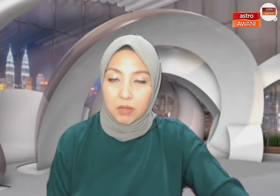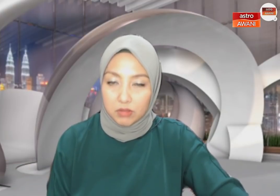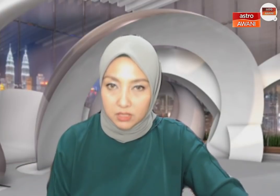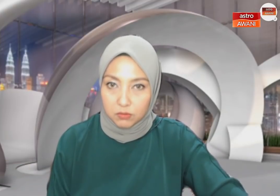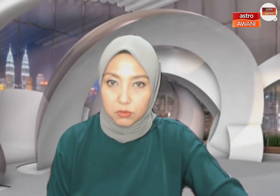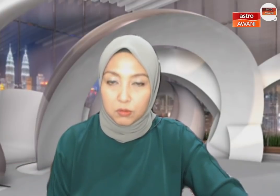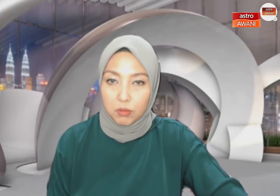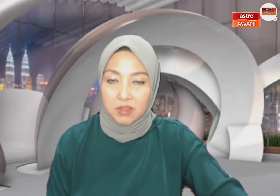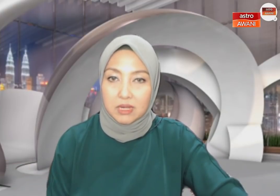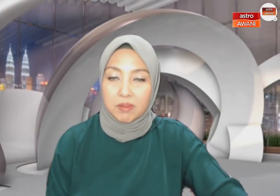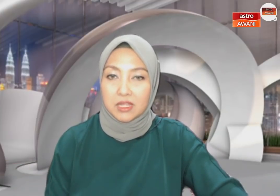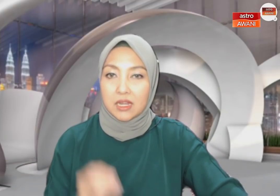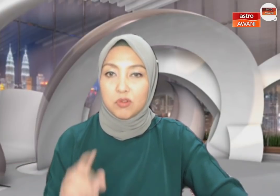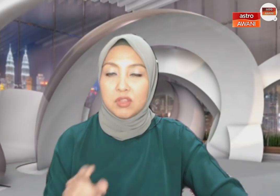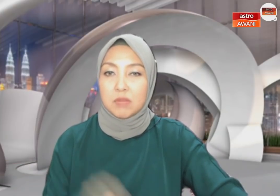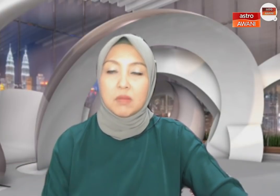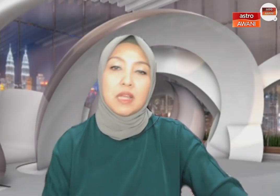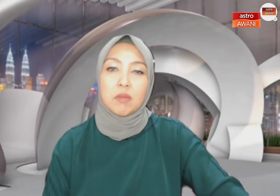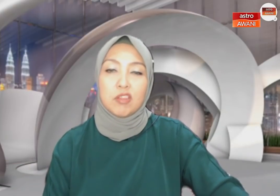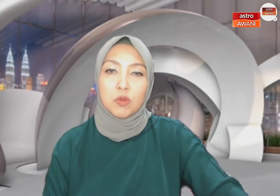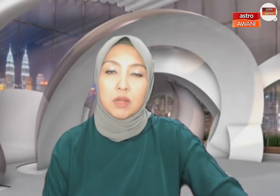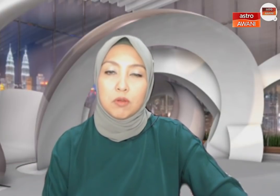Itu saja untuk buat masa ini. Pastikan anda terus setia bersama